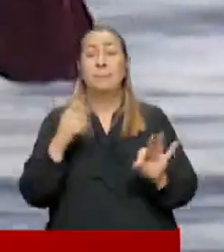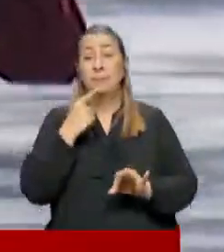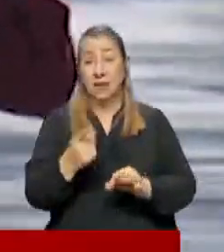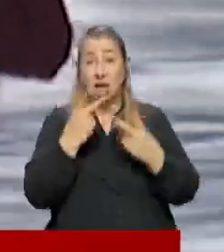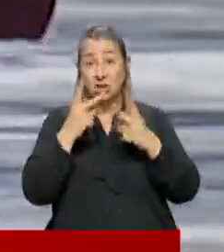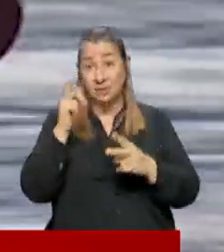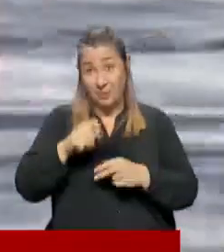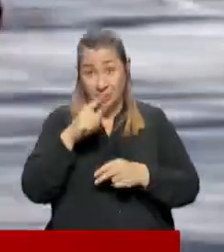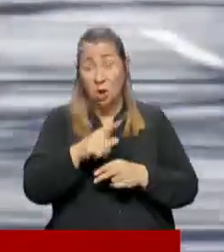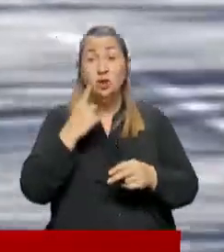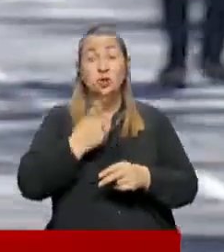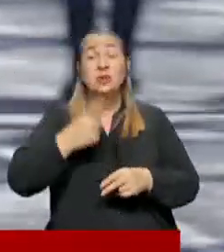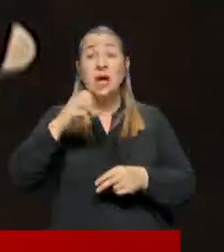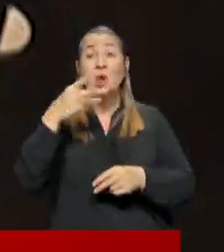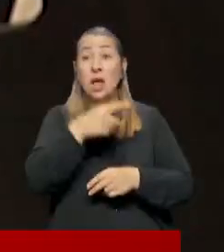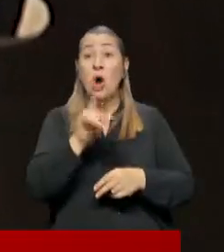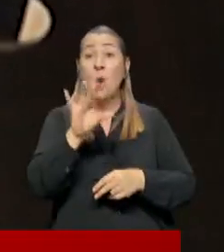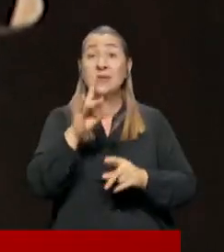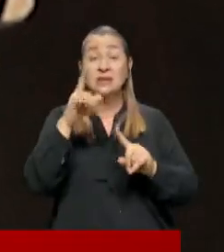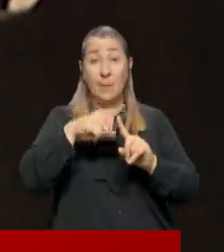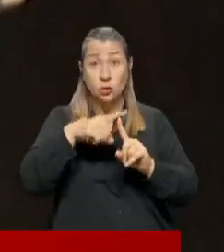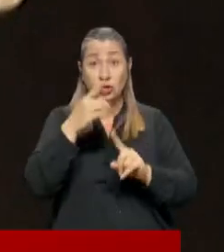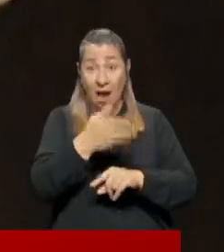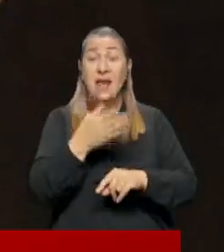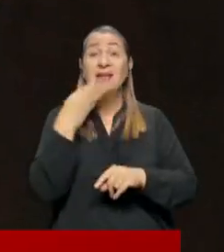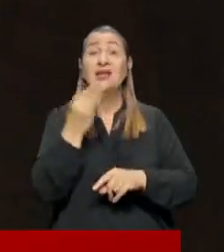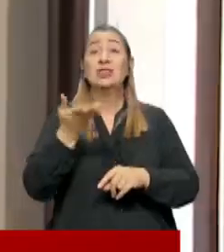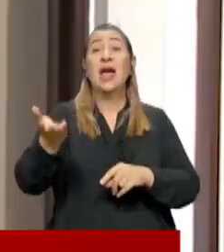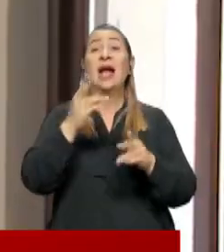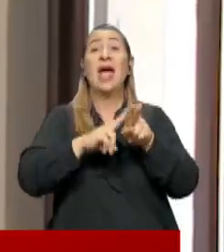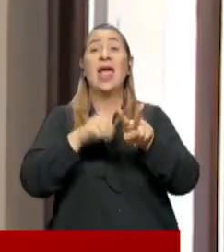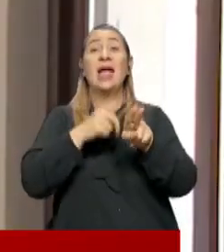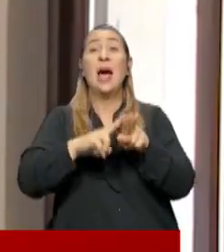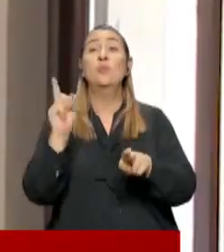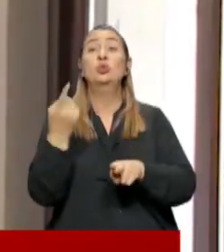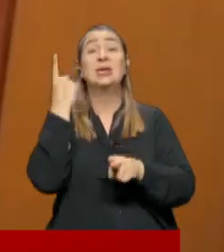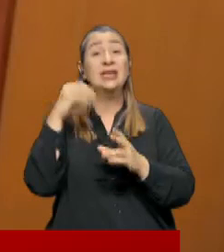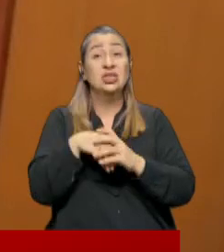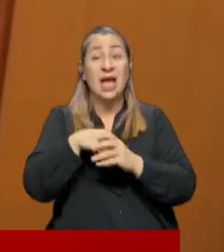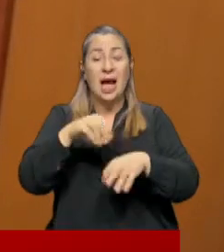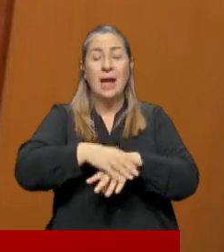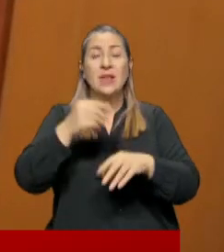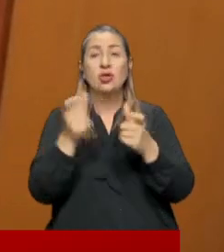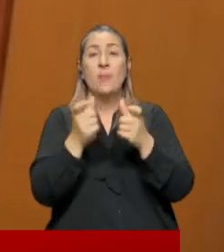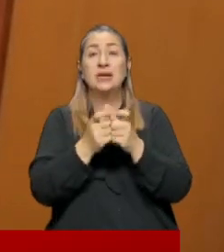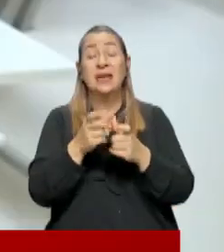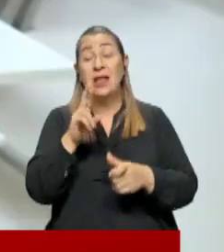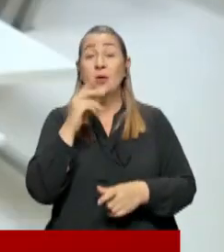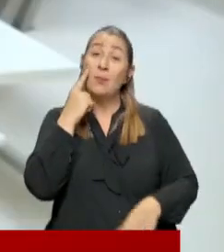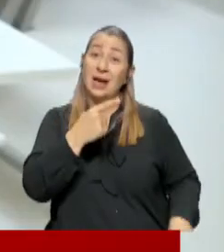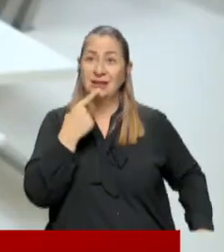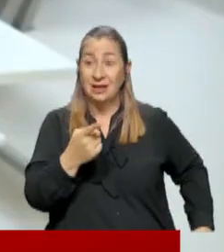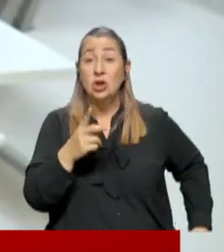tamam açıklaması duyuldu Cumhurbaşkanı Erdoğan da 15 temmuzda gençlere KYK müjdesi için kabine toplantısında